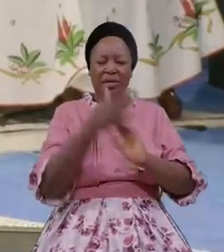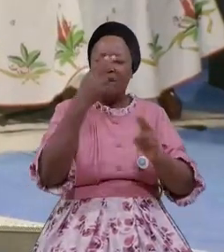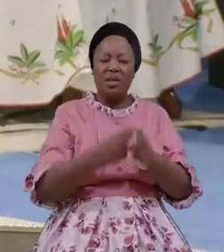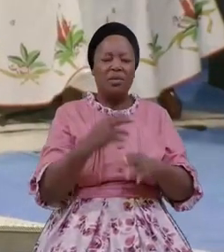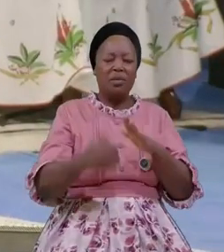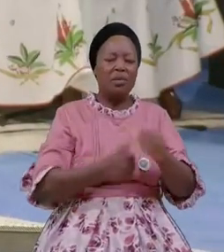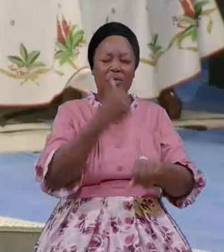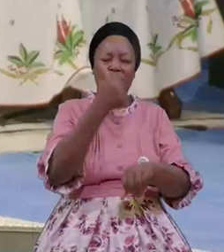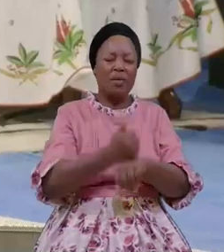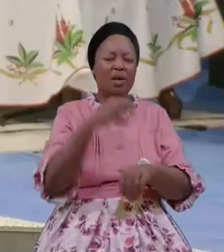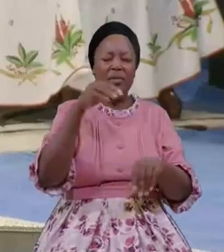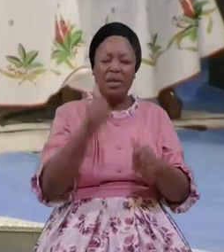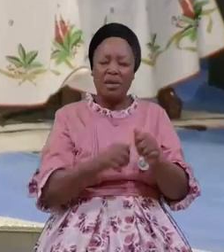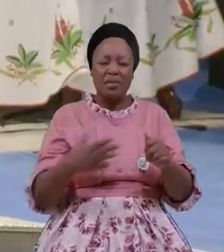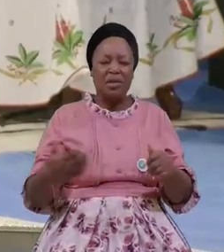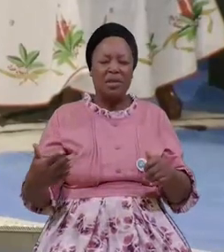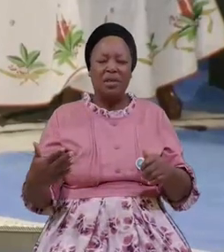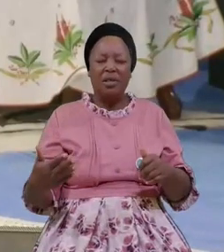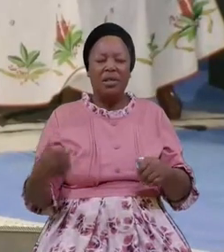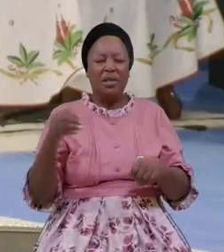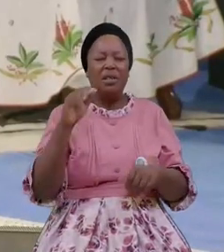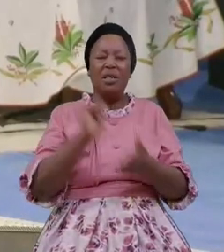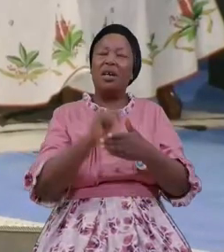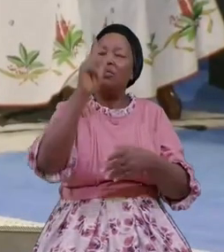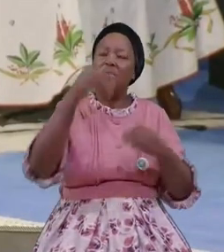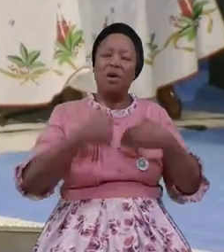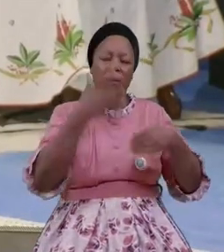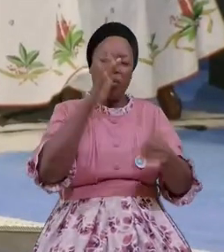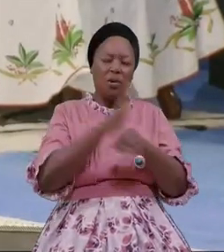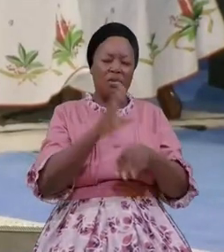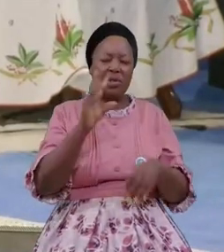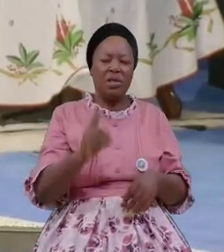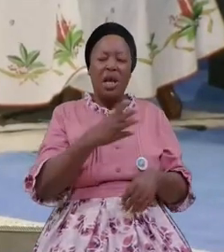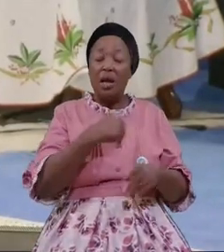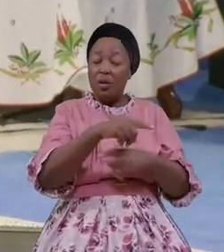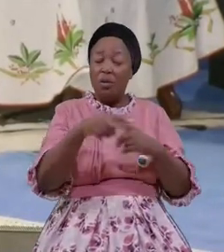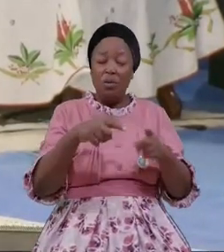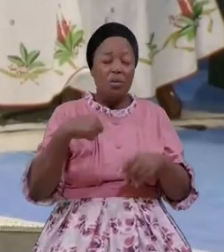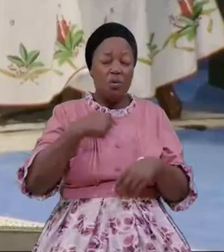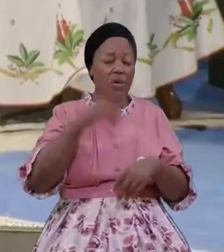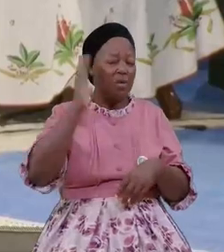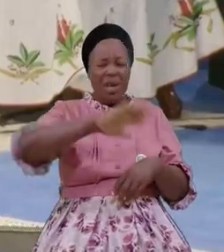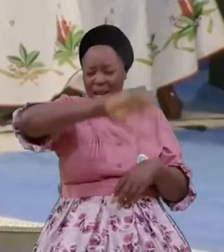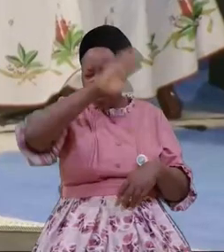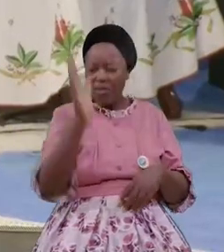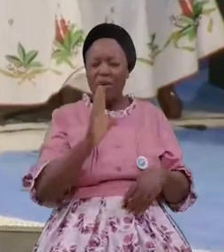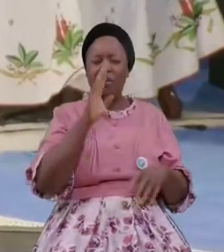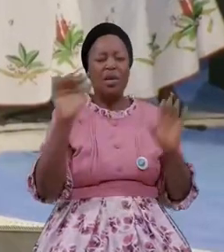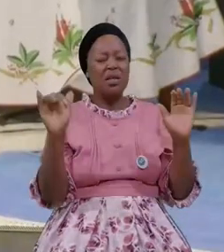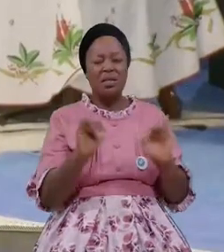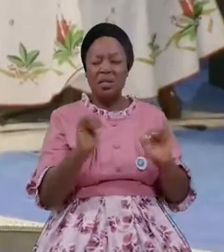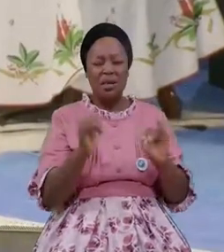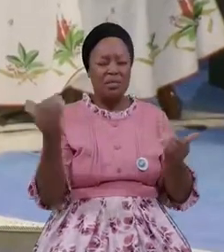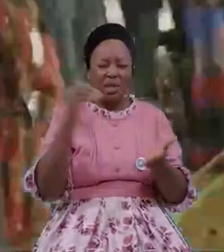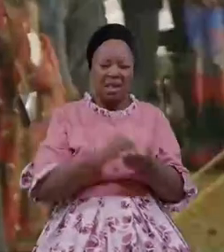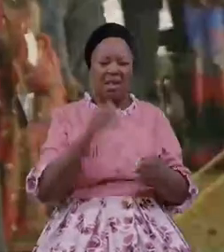confirme tout ce que tu as promis et et nous ne serons plus jamais les